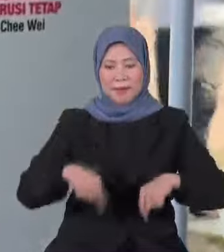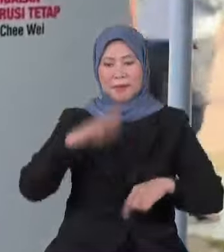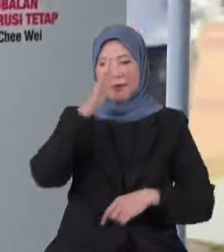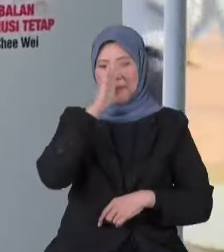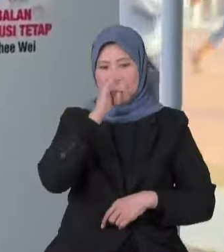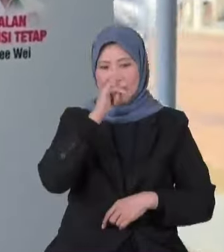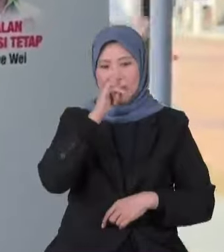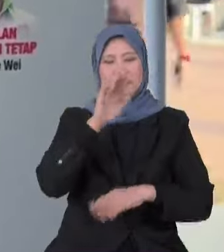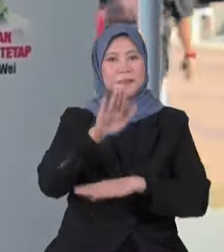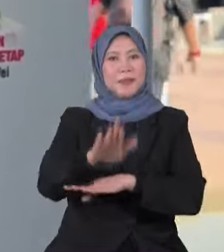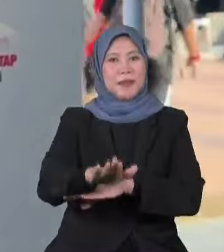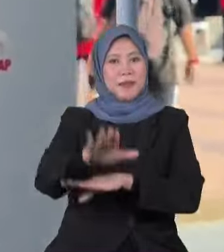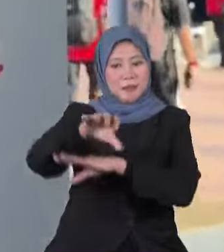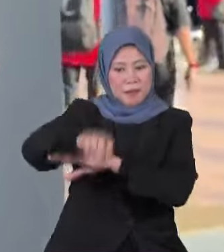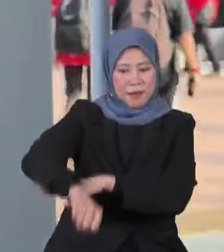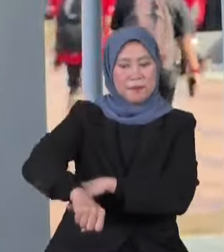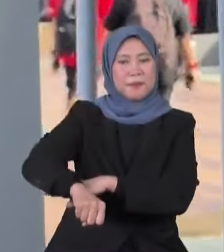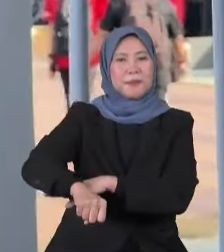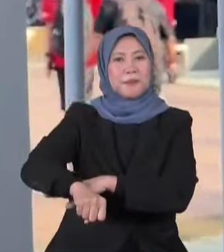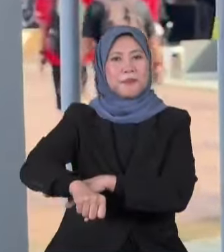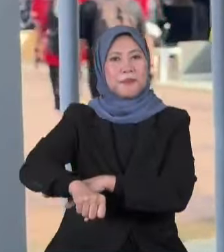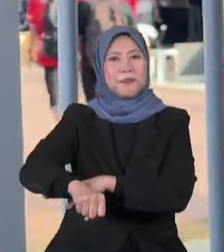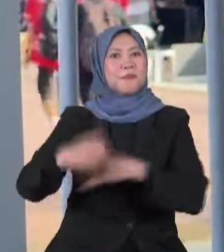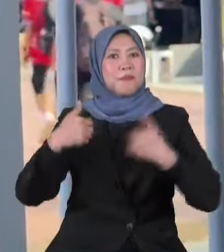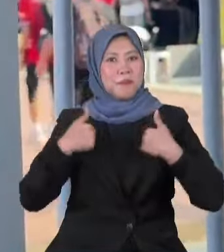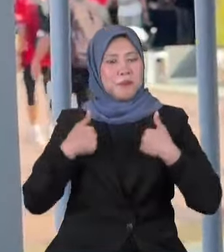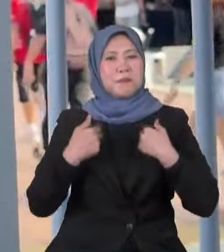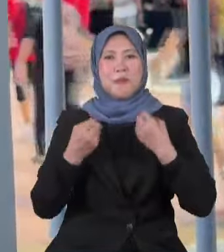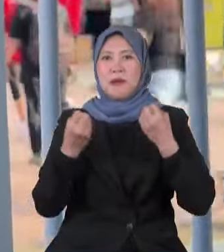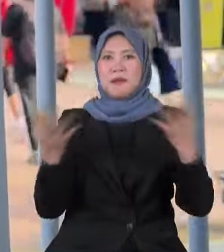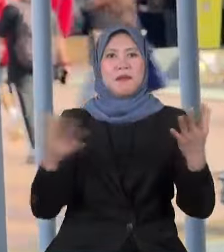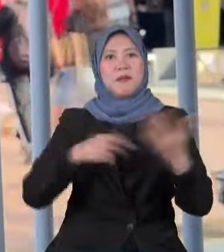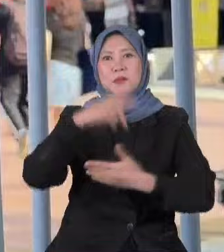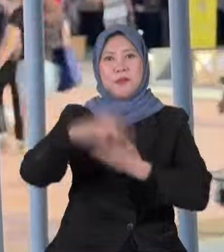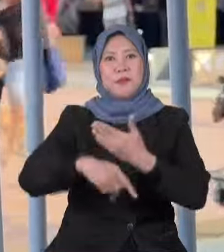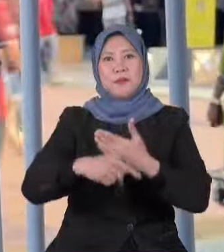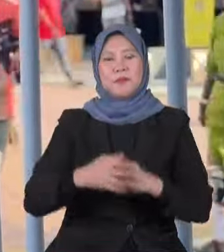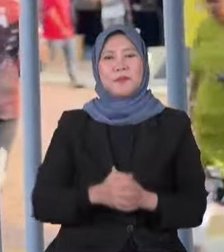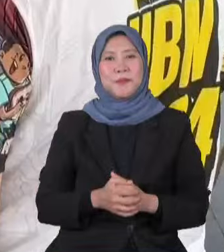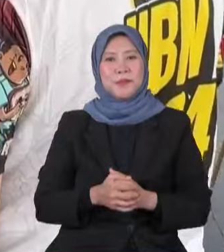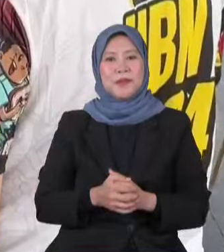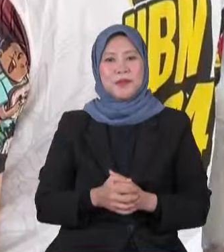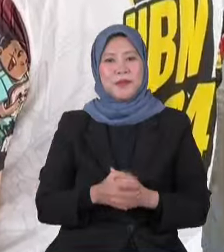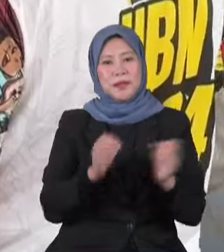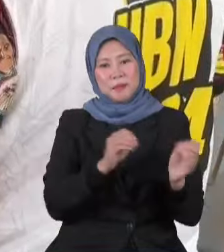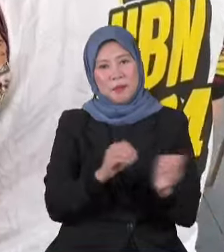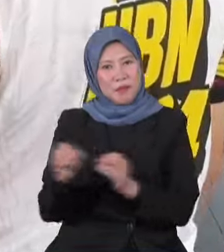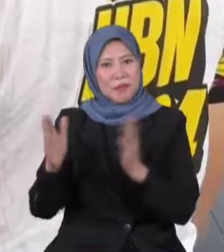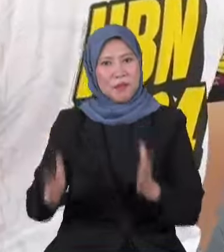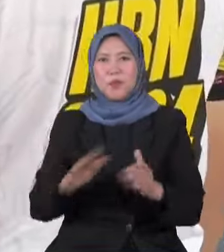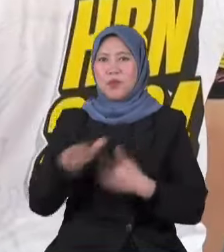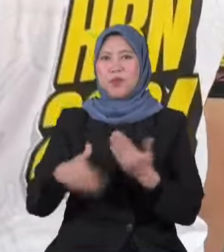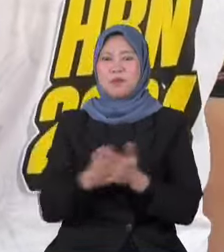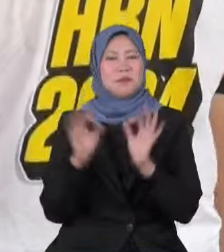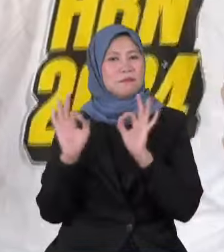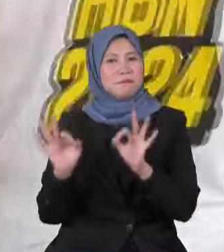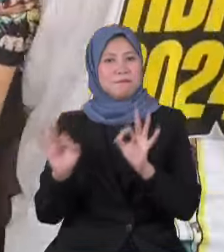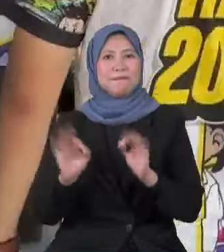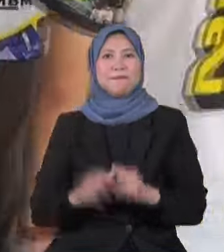pada petang dan malam pun ada macam-macam event disediakan. Alhamdulillah lepas tu dengan penganjur okeylah semua okey.